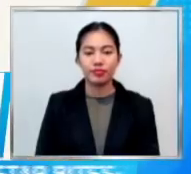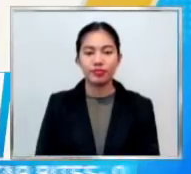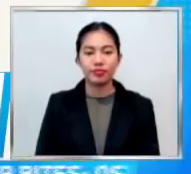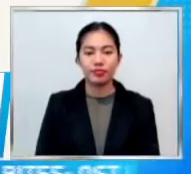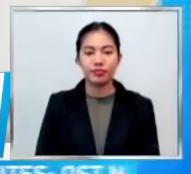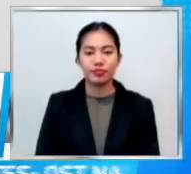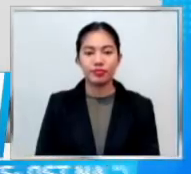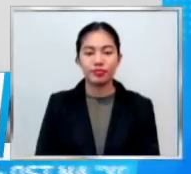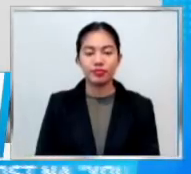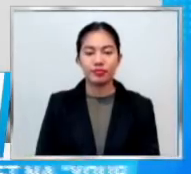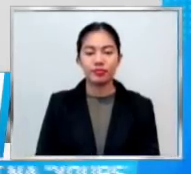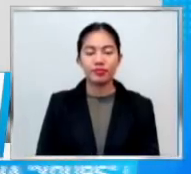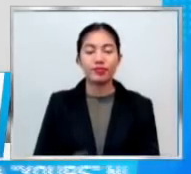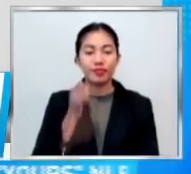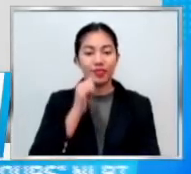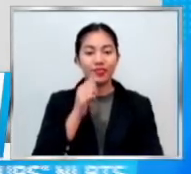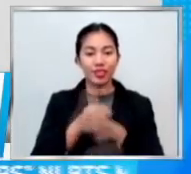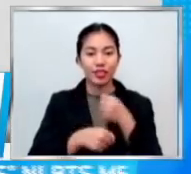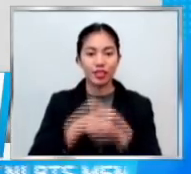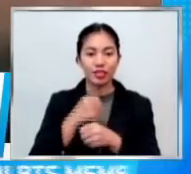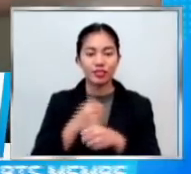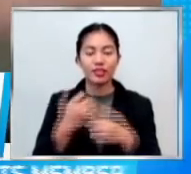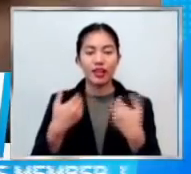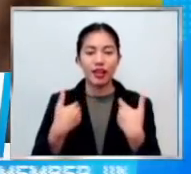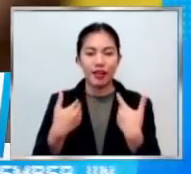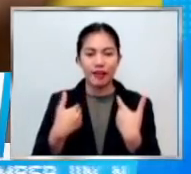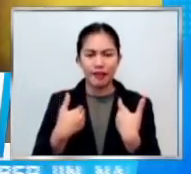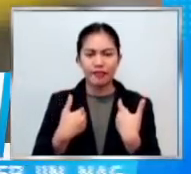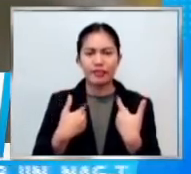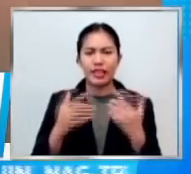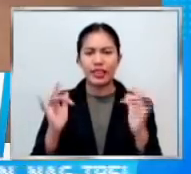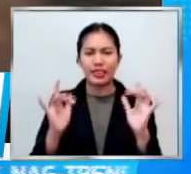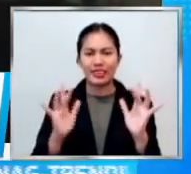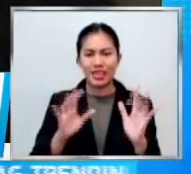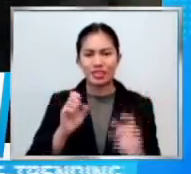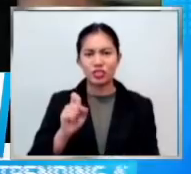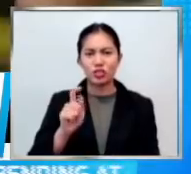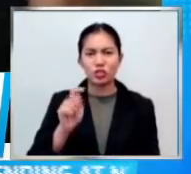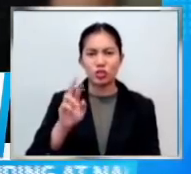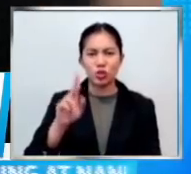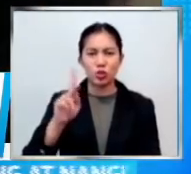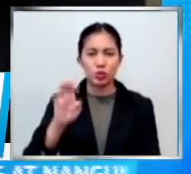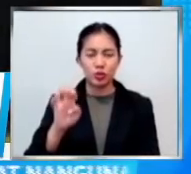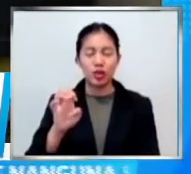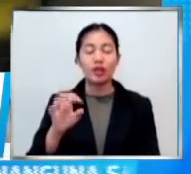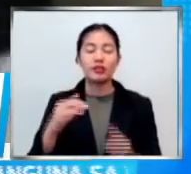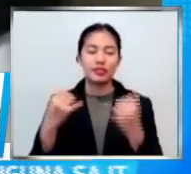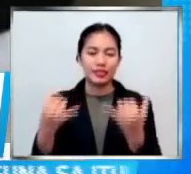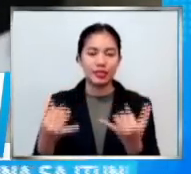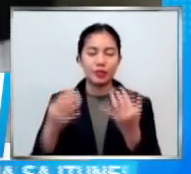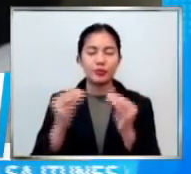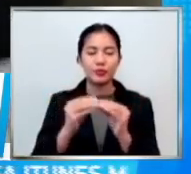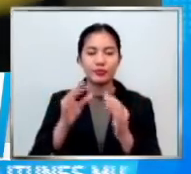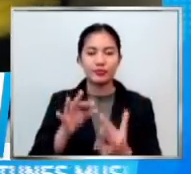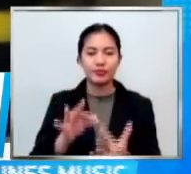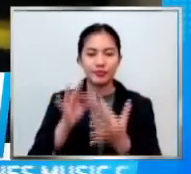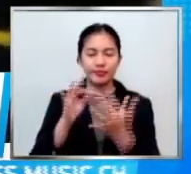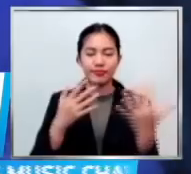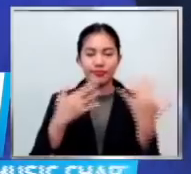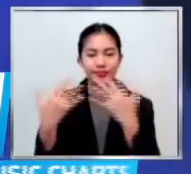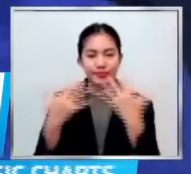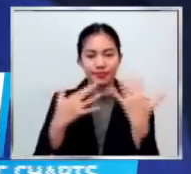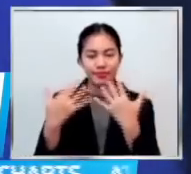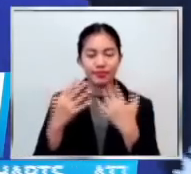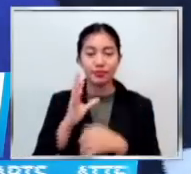Every year mula raw na magkaroon siya ng mild stroke noong 2016, mas espesyal na ang birthday celebration ni kapuso comedian na si